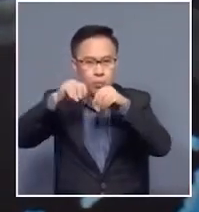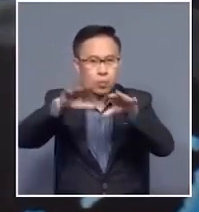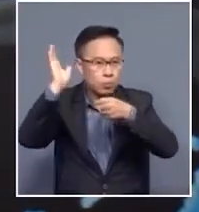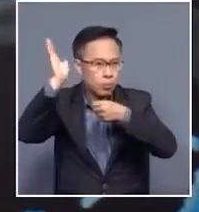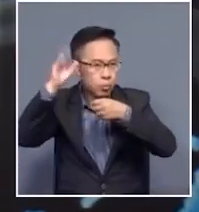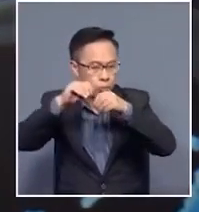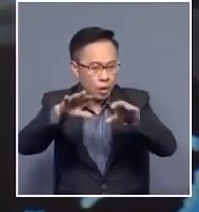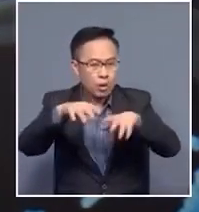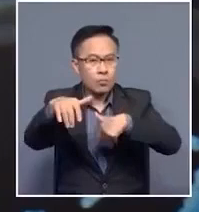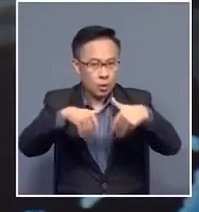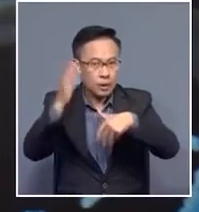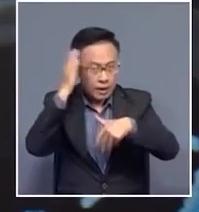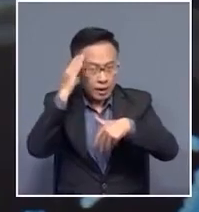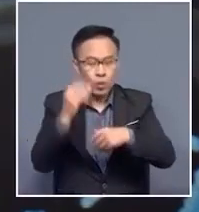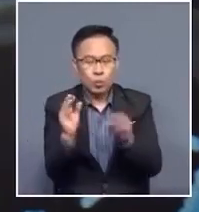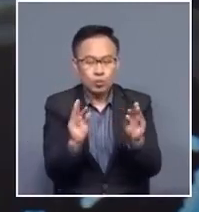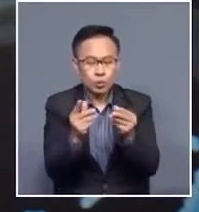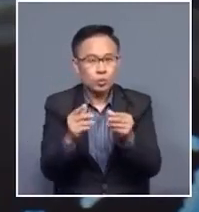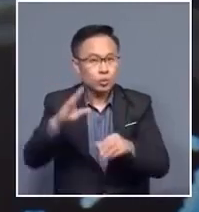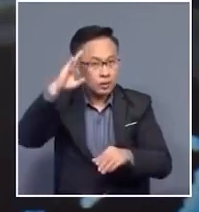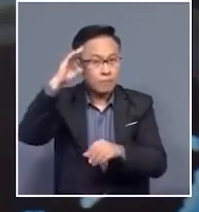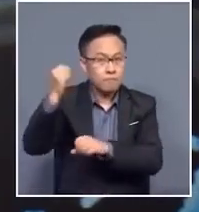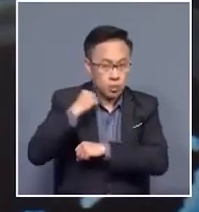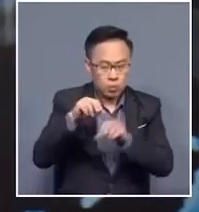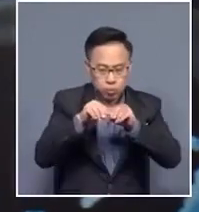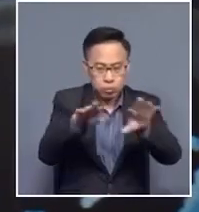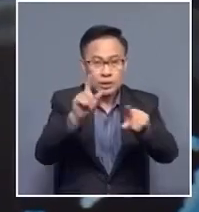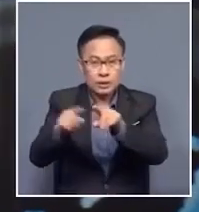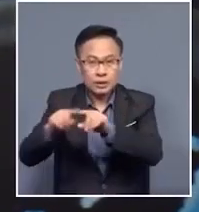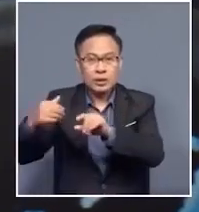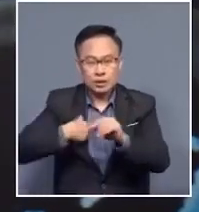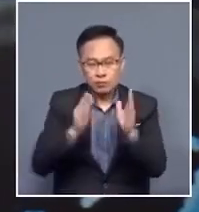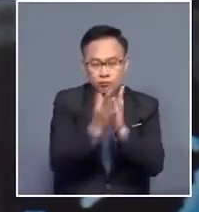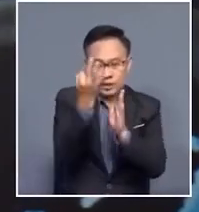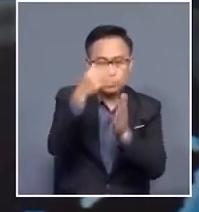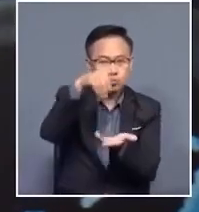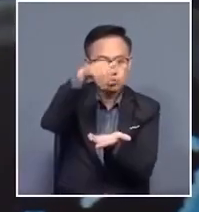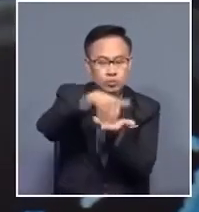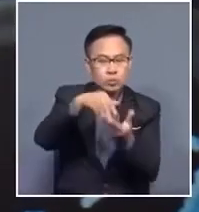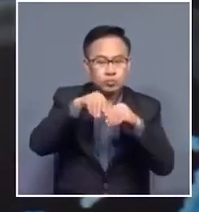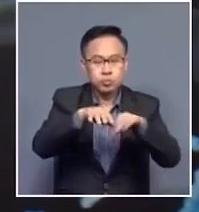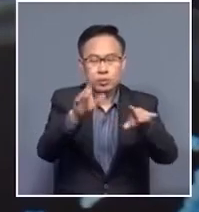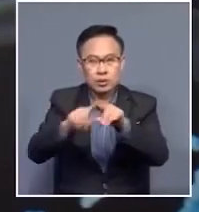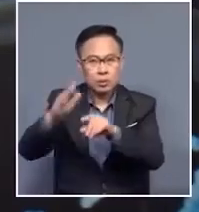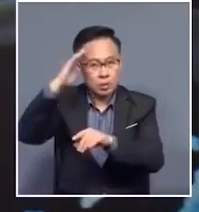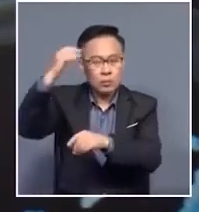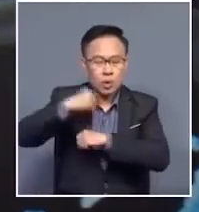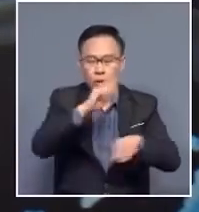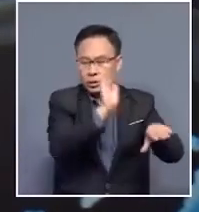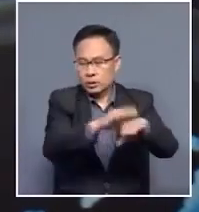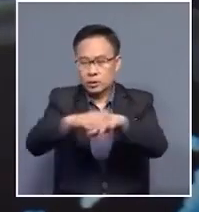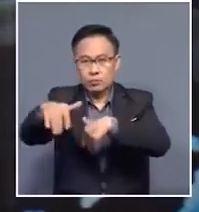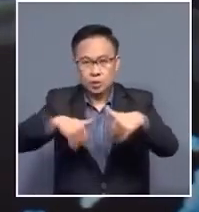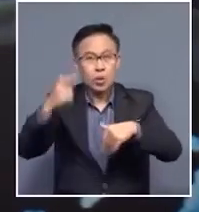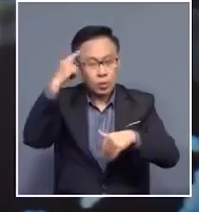ของสถานีวิทยุแล้วก็แจ้งเตือนรวมทั้งทางเสื้อข่ายโซเชียลมีเดียของศูนย์ประชาสัมพันธ์ของกองทัพบกด้วยเป็นการแจ้งเตือนประชาชนให้หลีกเ